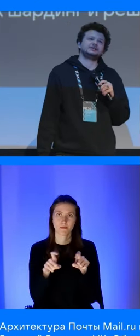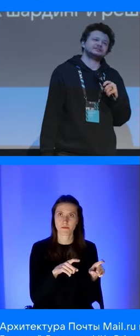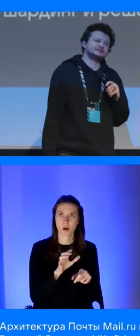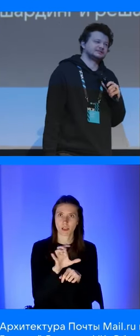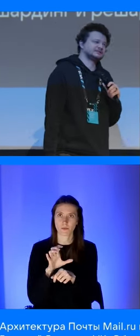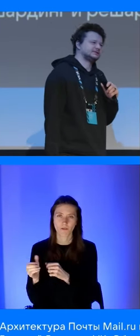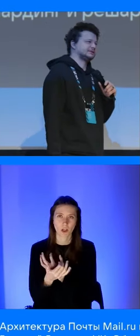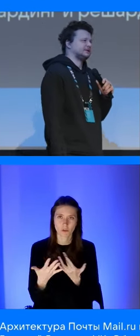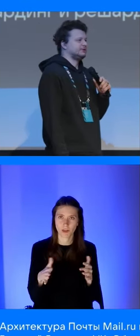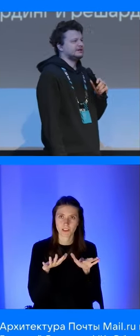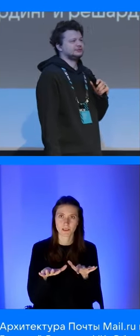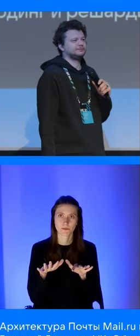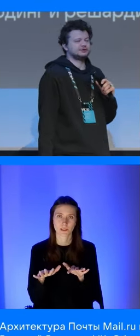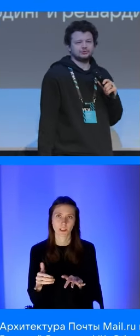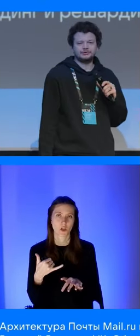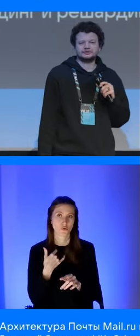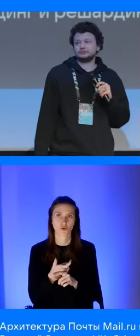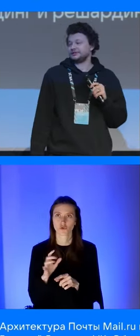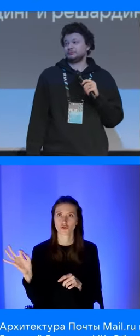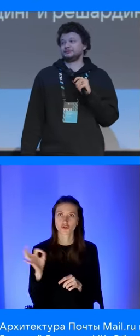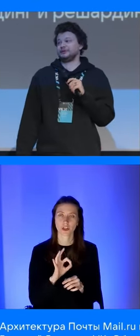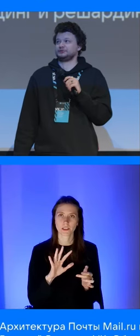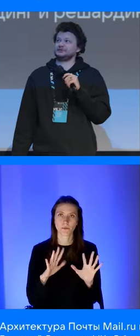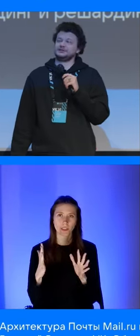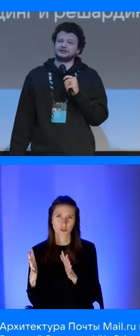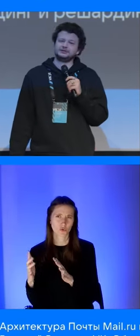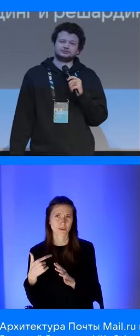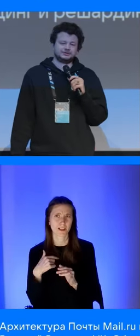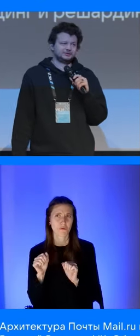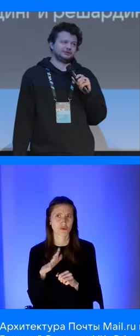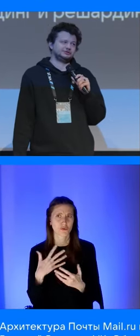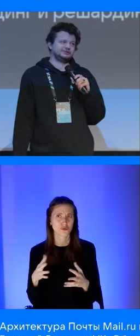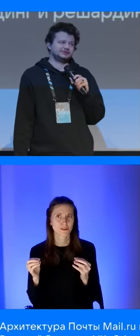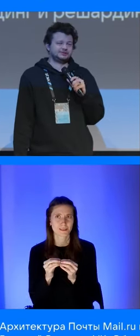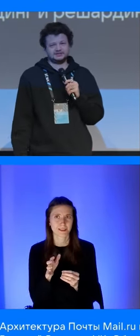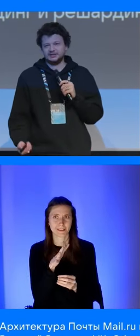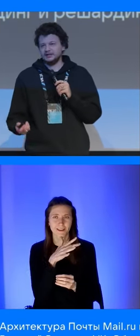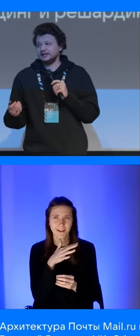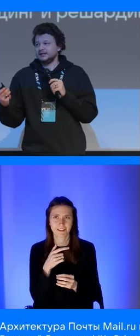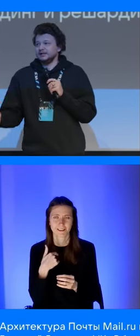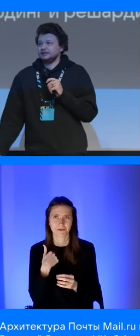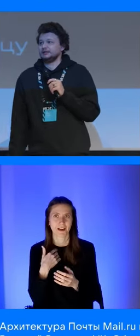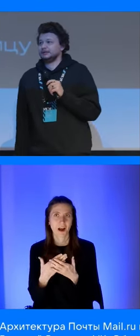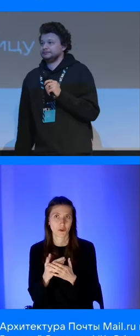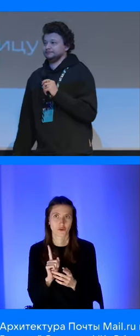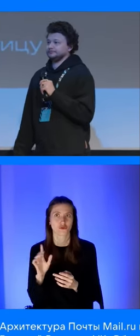достаточно часто регулярностью происходят, ну хотя, может быть, я просто за 10 лет уже считаю, что это достаточно часто.